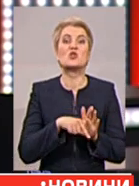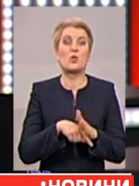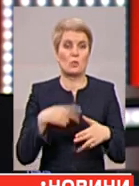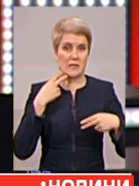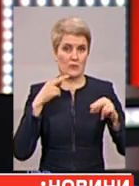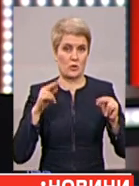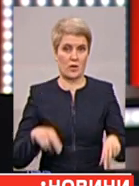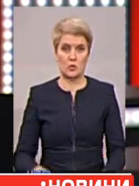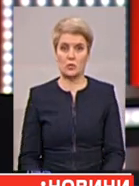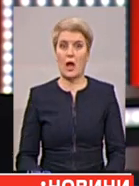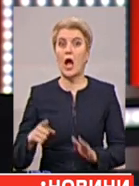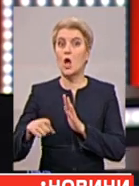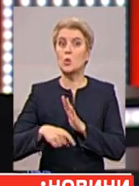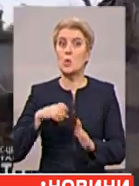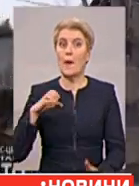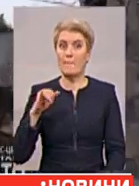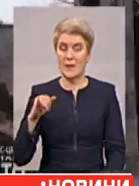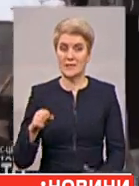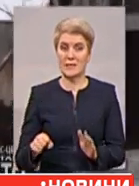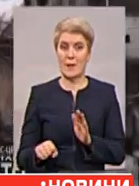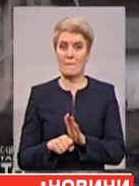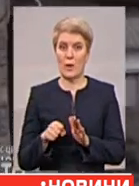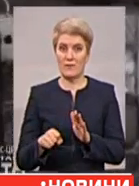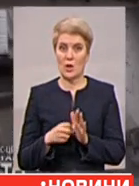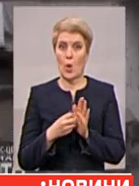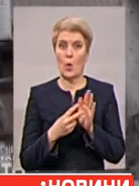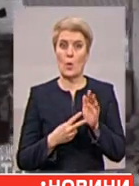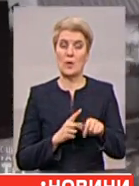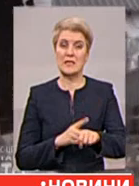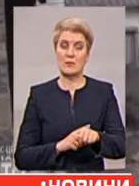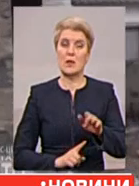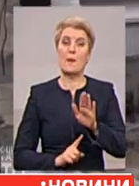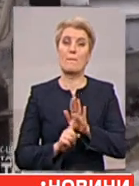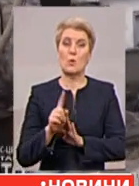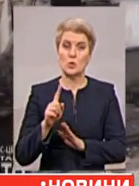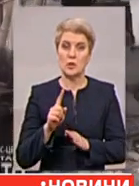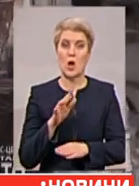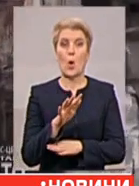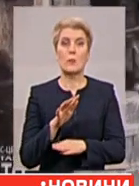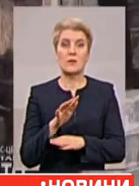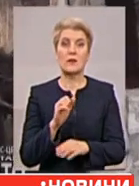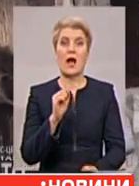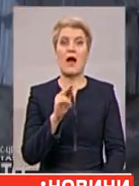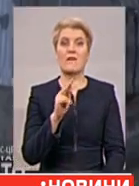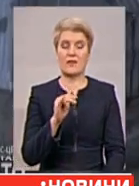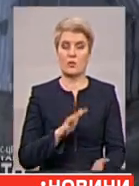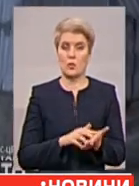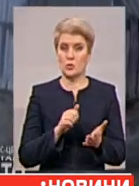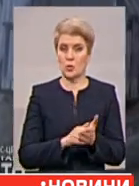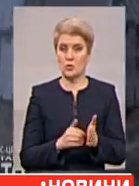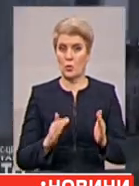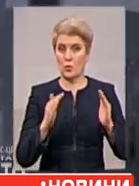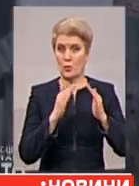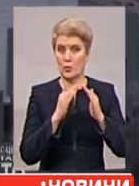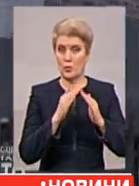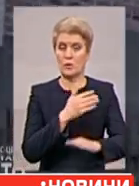І до подій на Донбасі. Бойовики о 17-й почали обстрілювати Авдіївку. Пошкоджені дах, стіна та вікна у будинку на вулиці